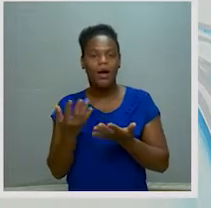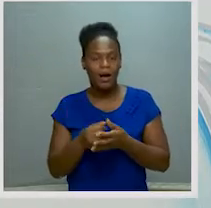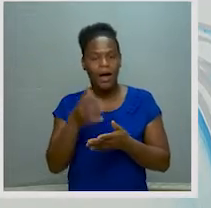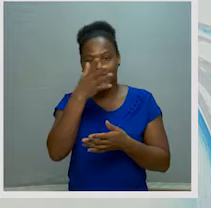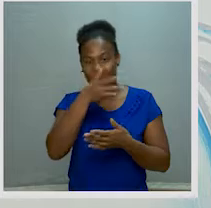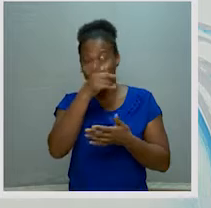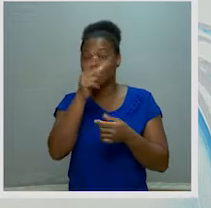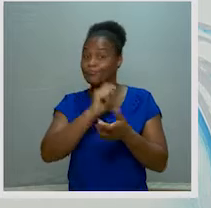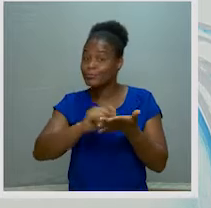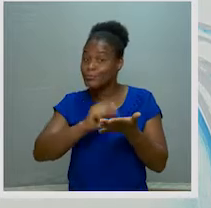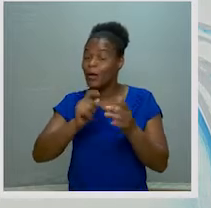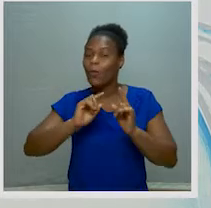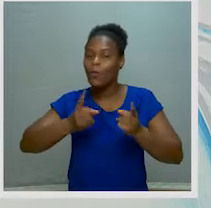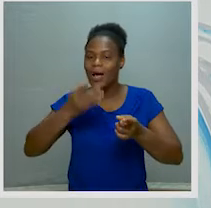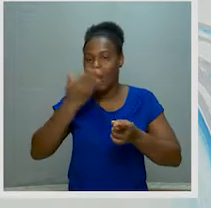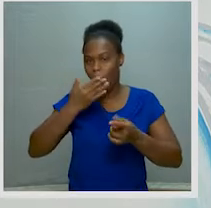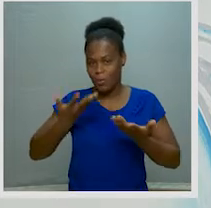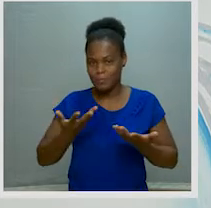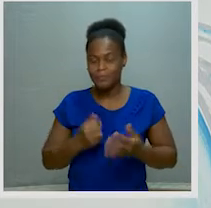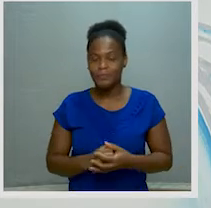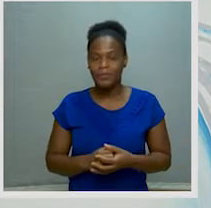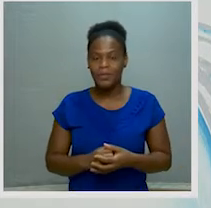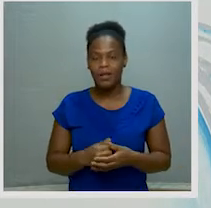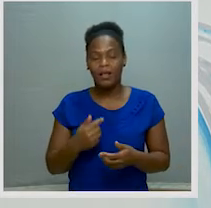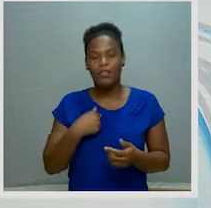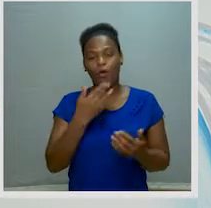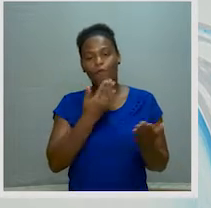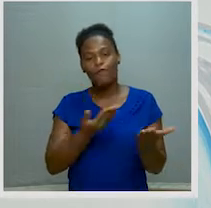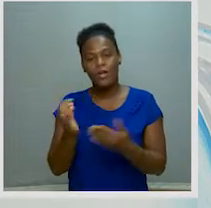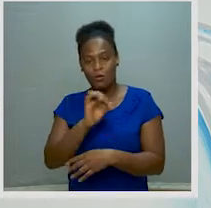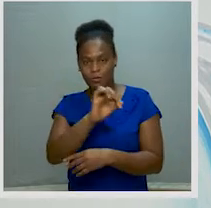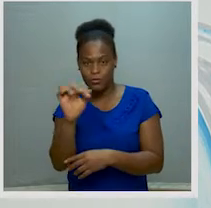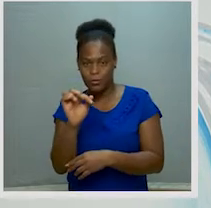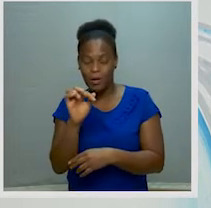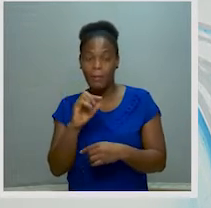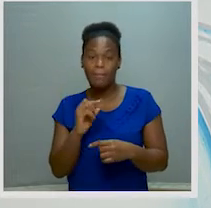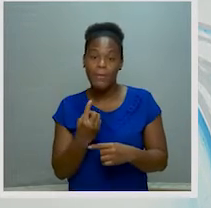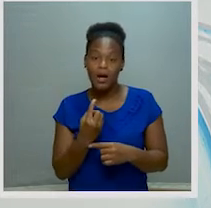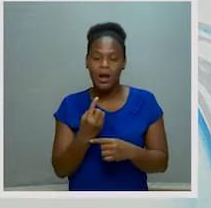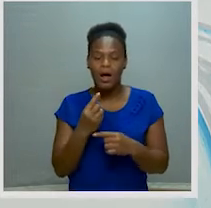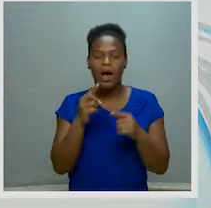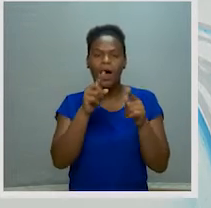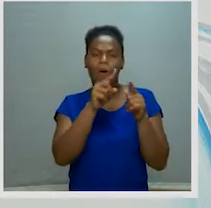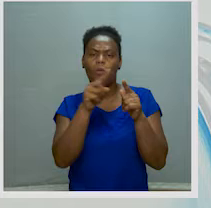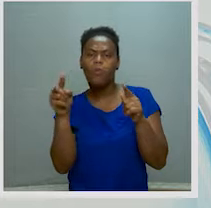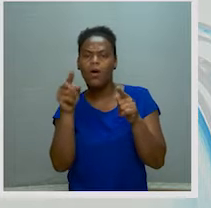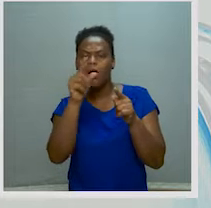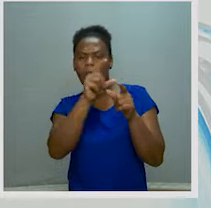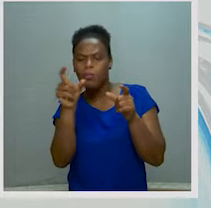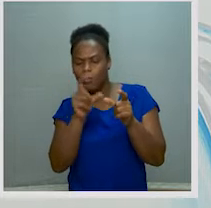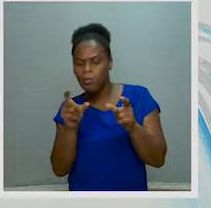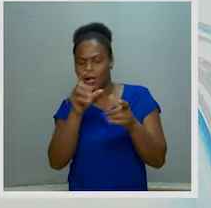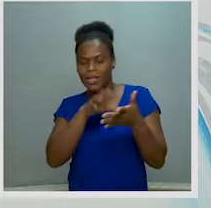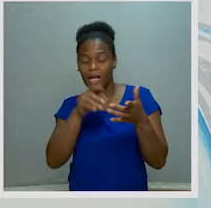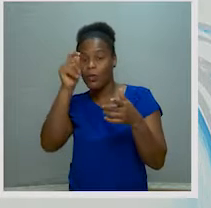petite activité pour commencer notre cours. Donc, je vous invite à compléter les amorces